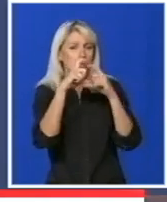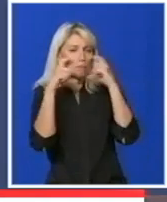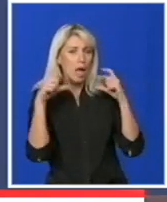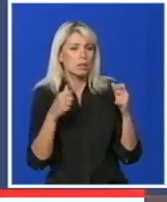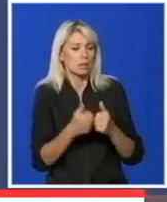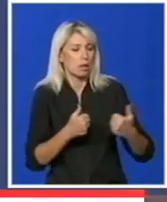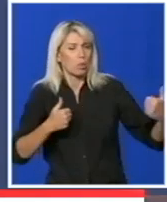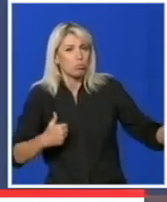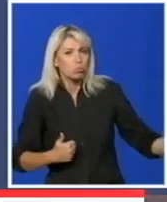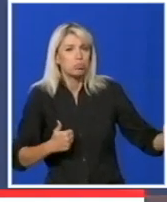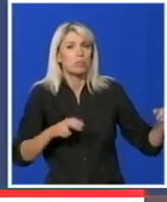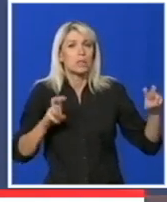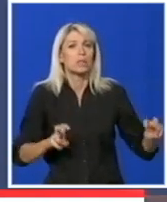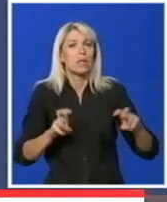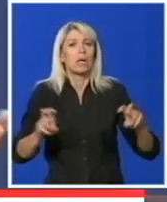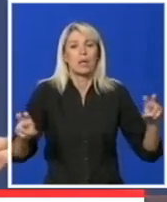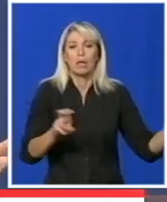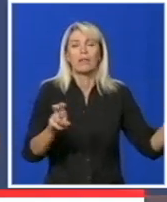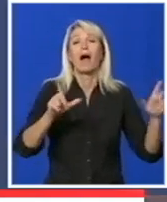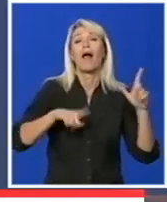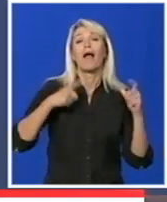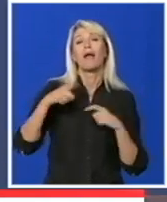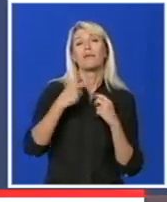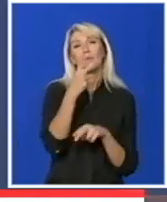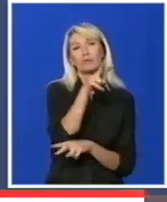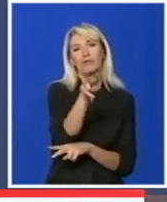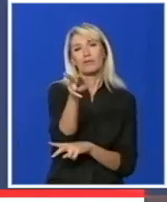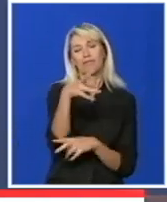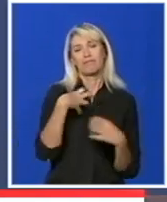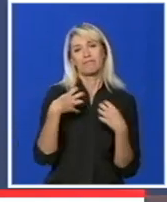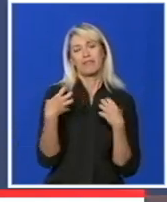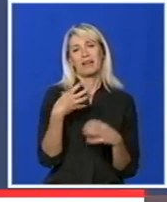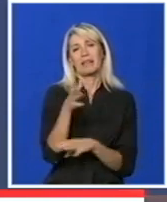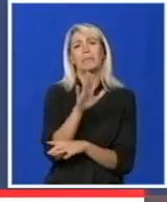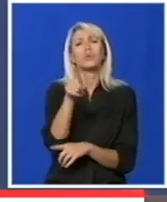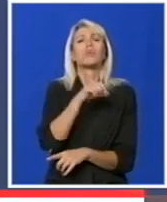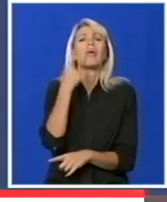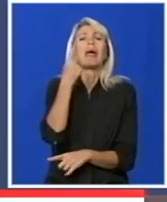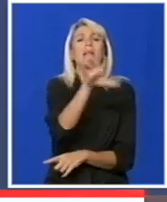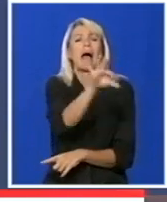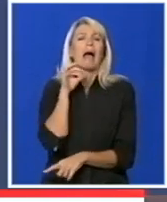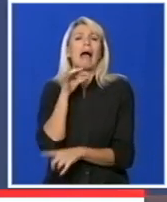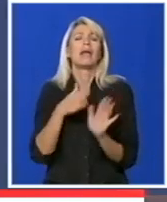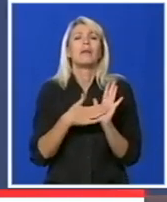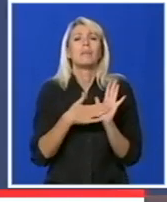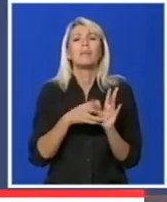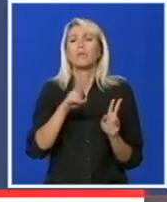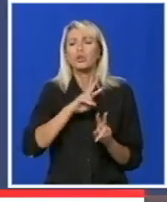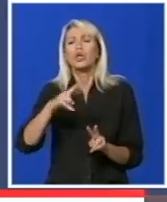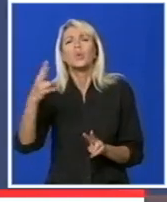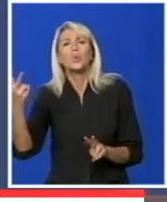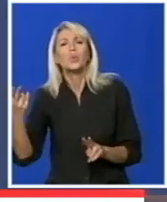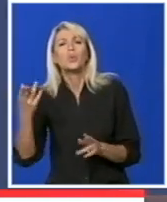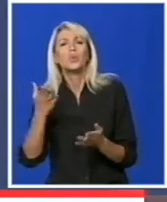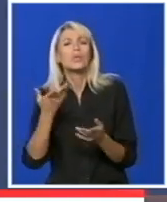će sedeti na rastojanju, koji će moći da uživaju u toj predstavi. Uzeo sam jedan primer. To se sve može i u drugim